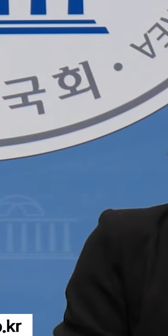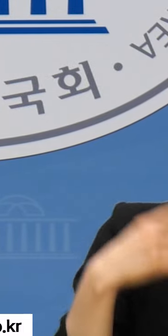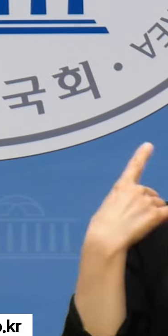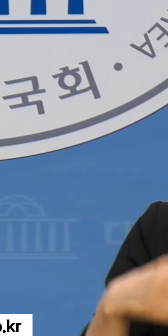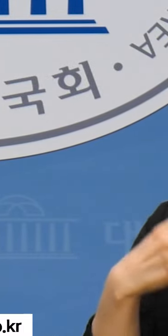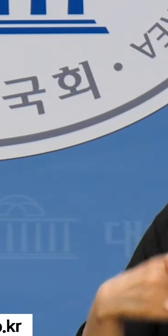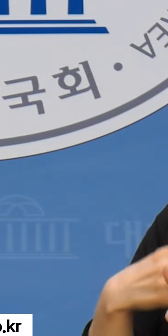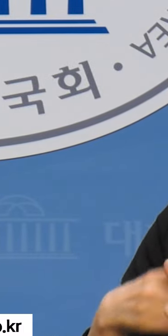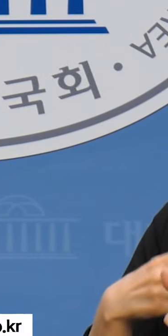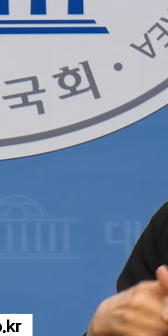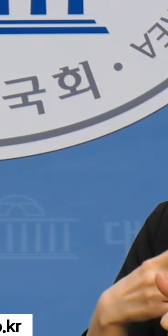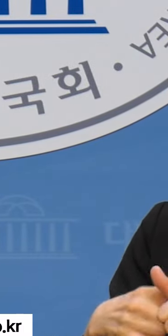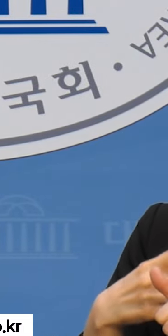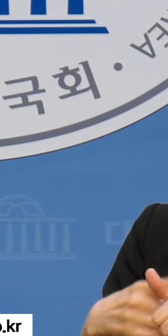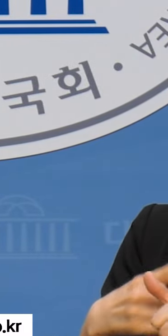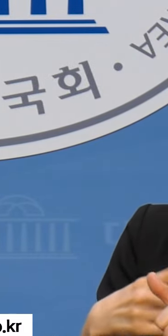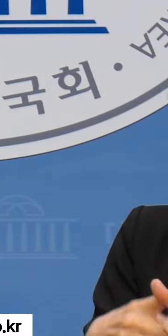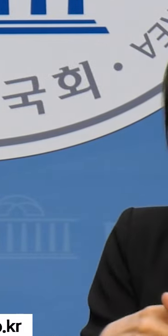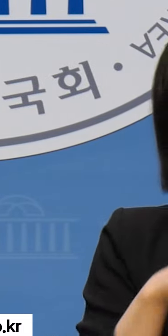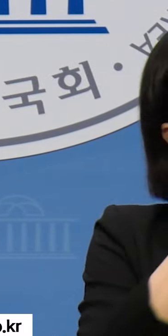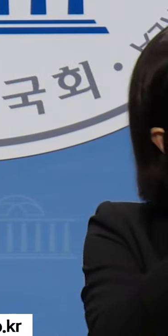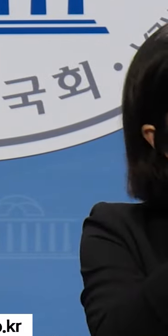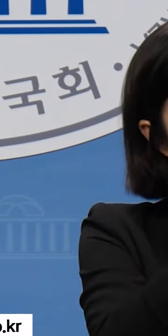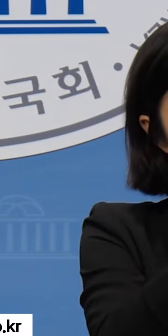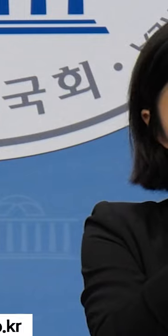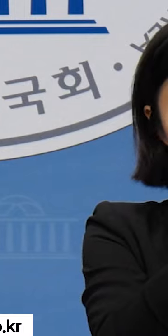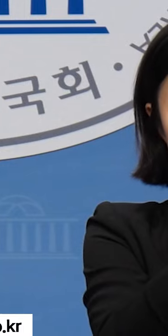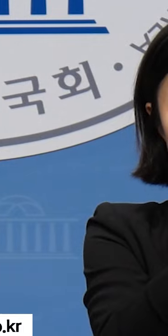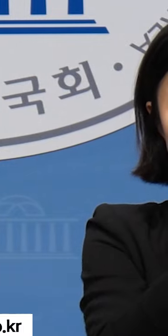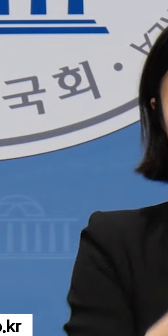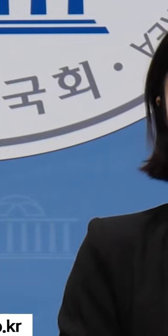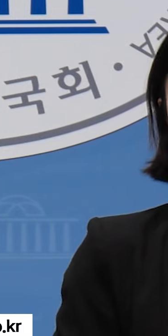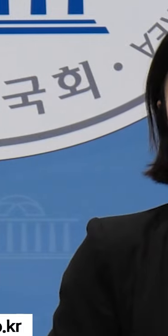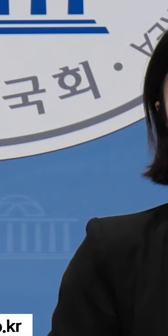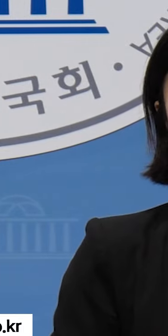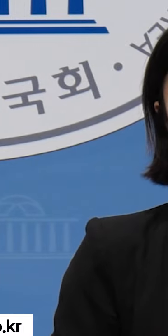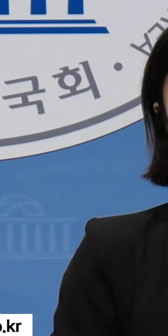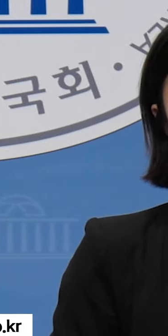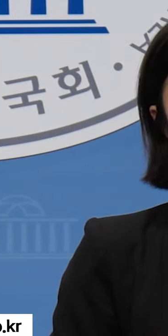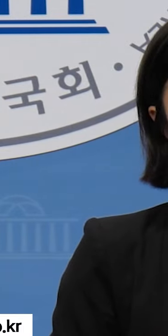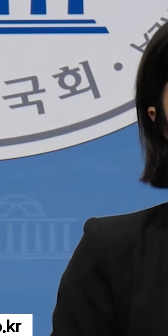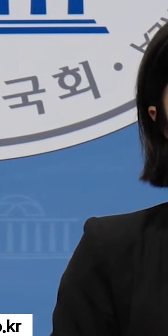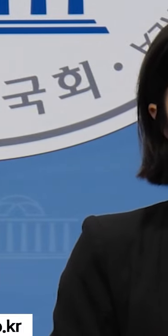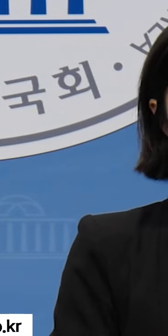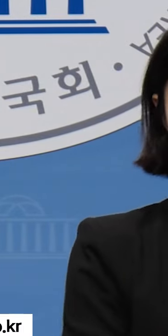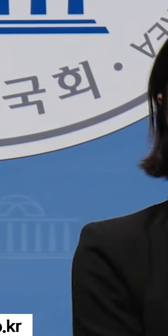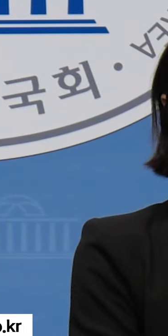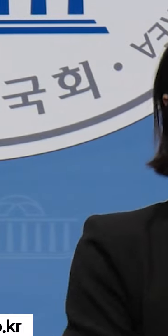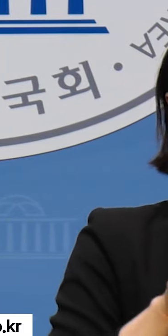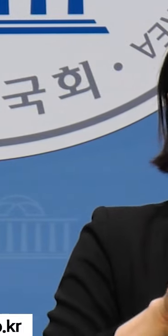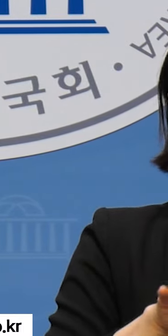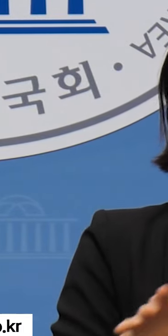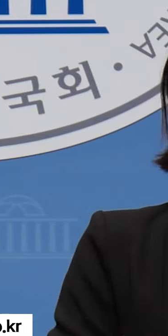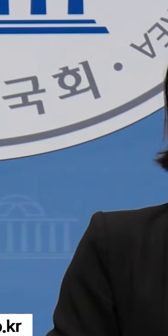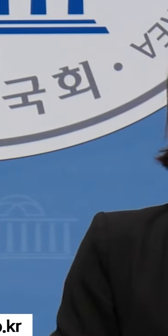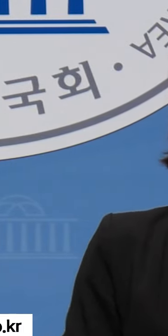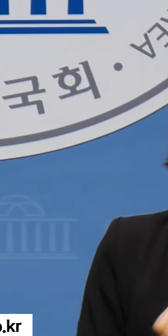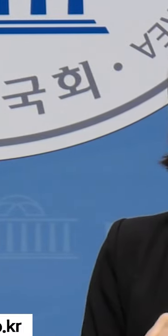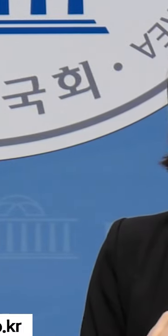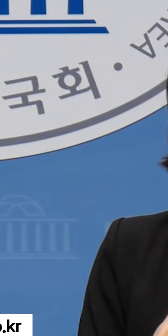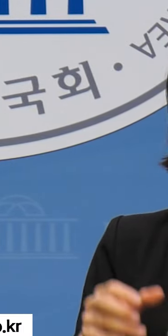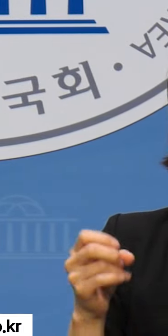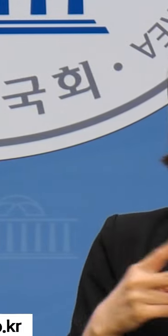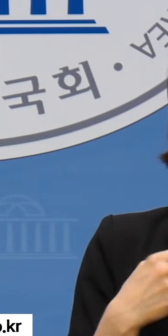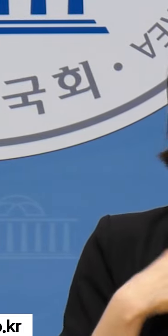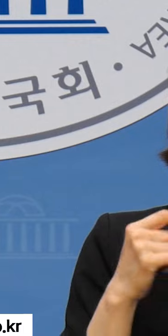것이 그것을 견제하겠다고 하는 것이 방송 장악과 사적 보복을 위한 것이라는